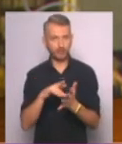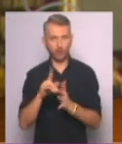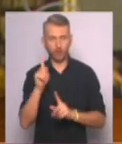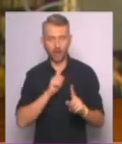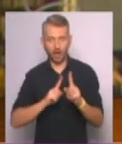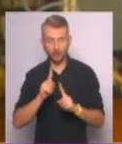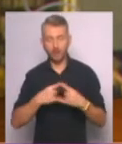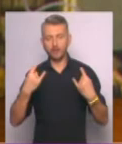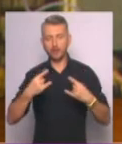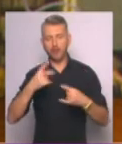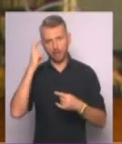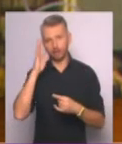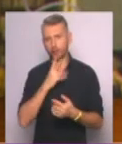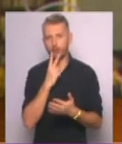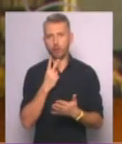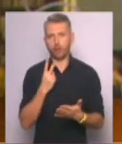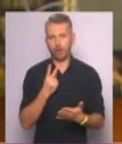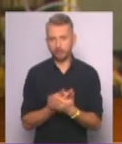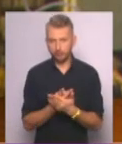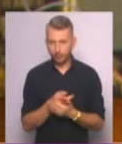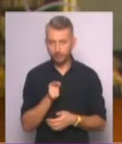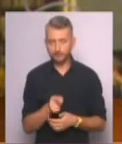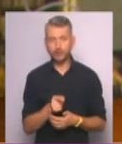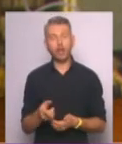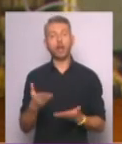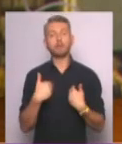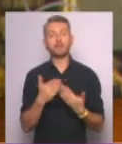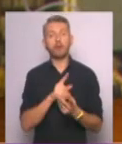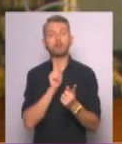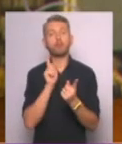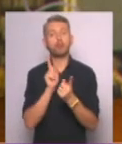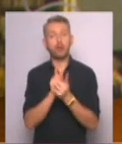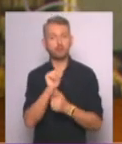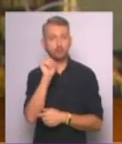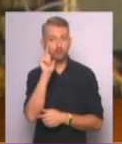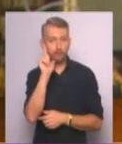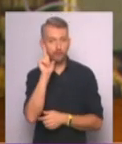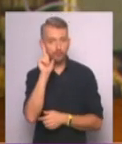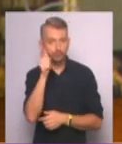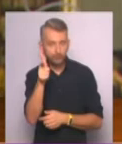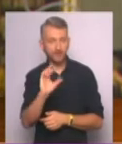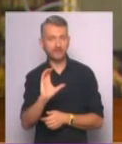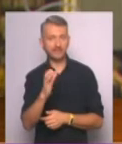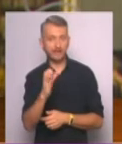Звичайно, телеканал Київ транслюватиме його наживо. Ми ж з вами у прямому ефірі побачимося вже у середу,